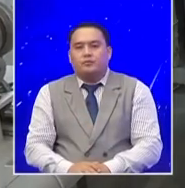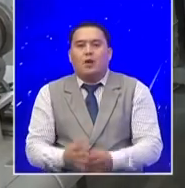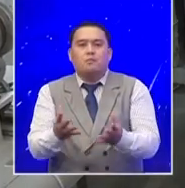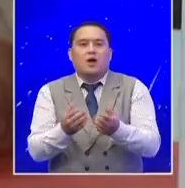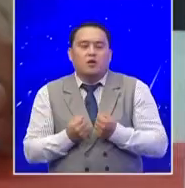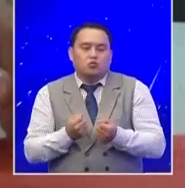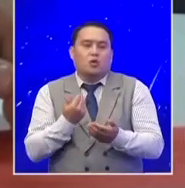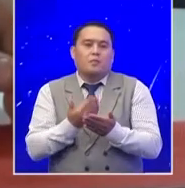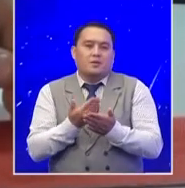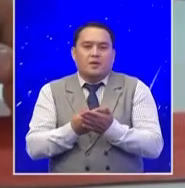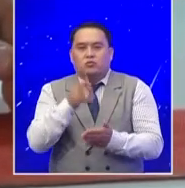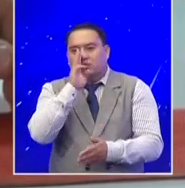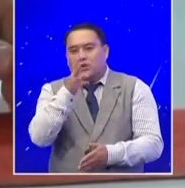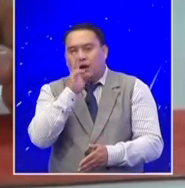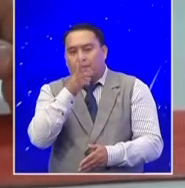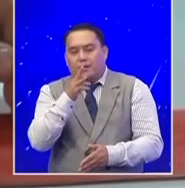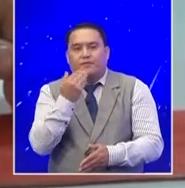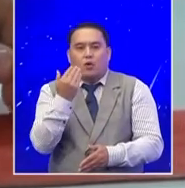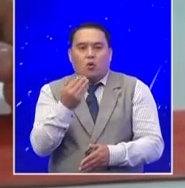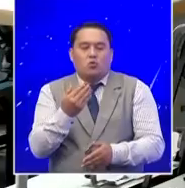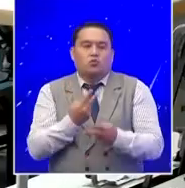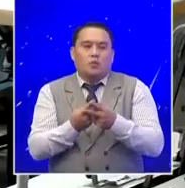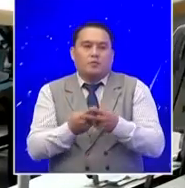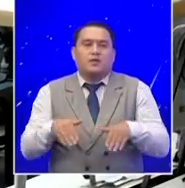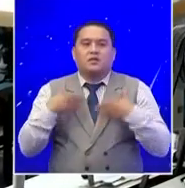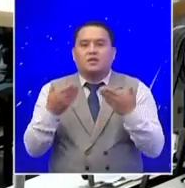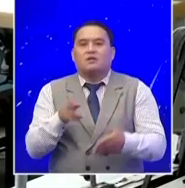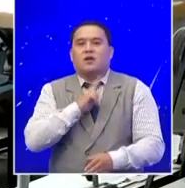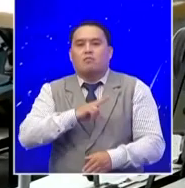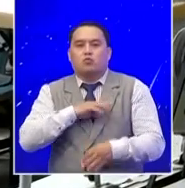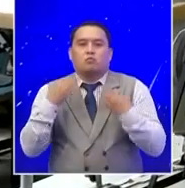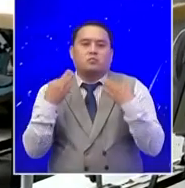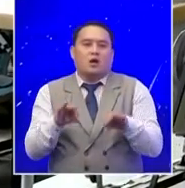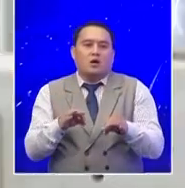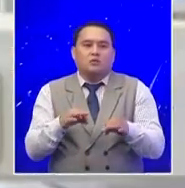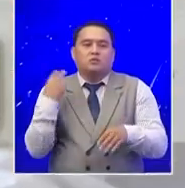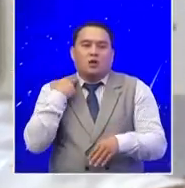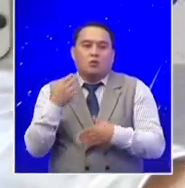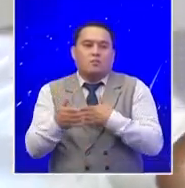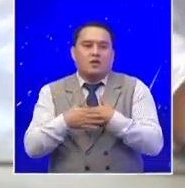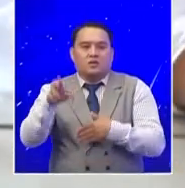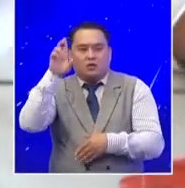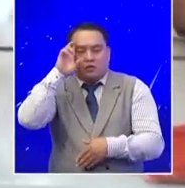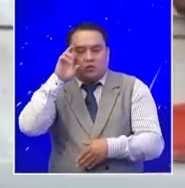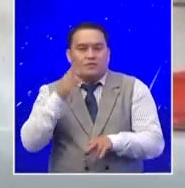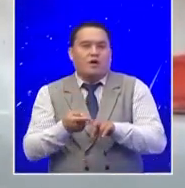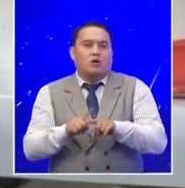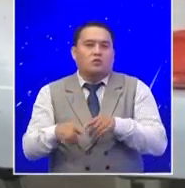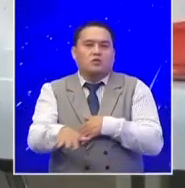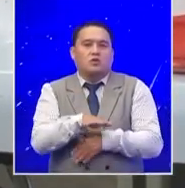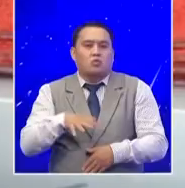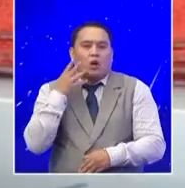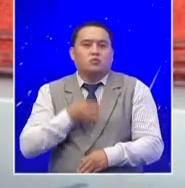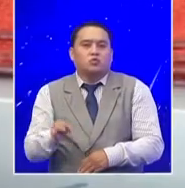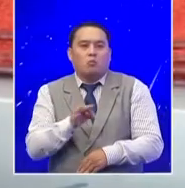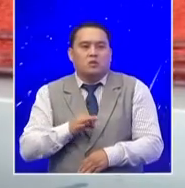получает минимальную заработную плату. По словам осужденных, предоставляемая работа позволяет им закрывать долги перед государством. Всего на территории